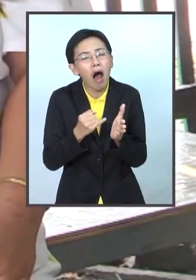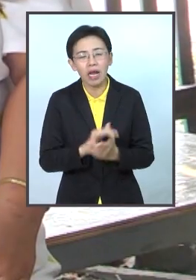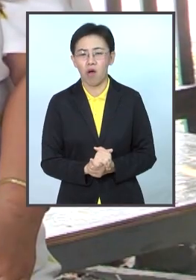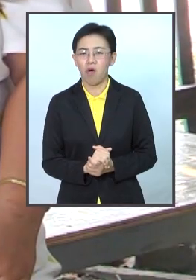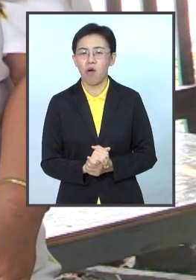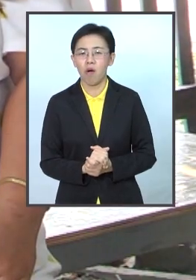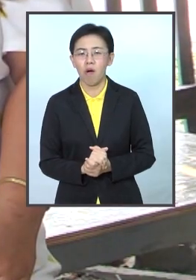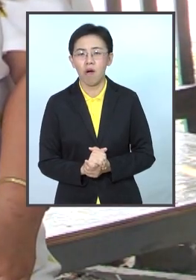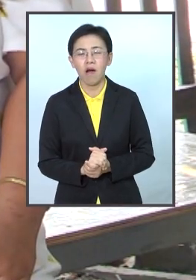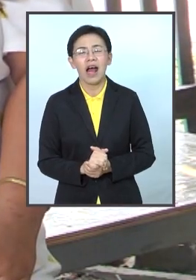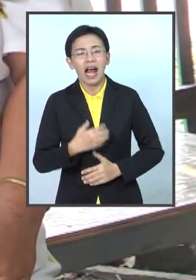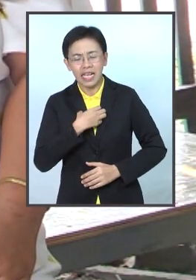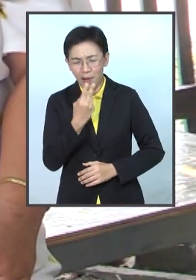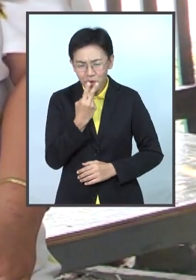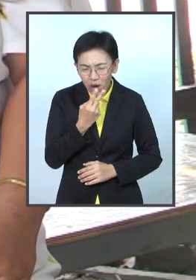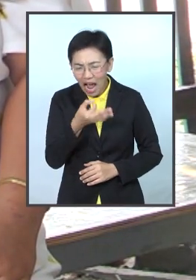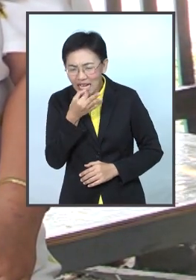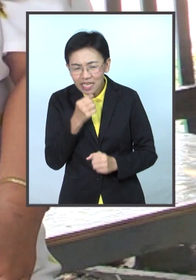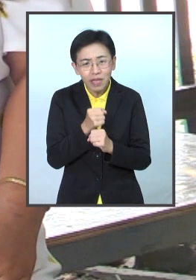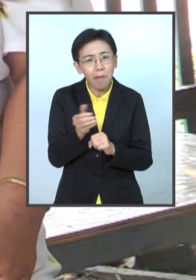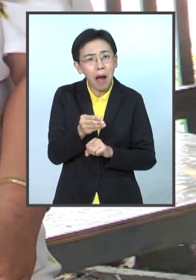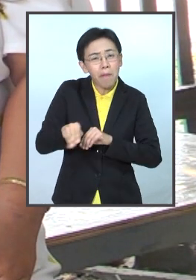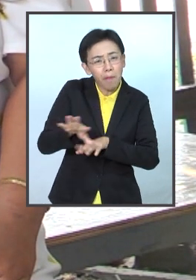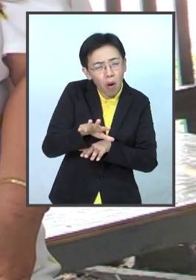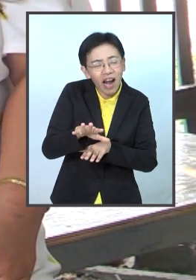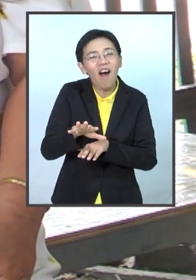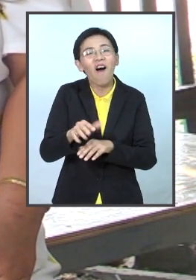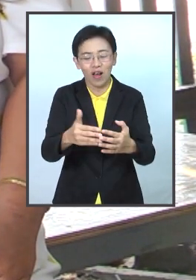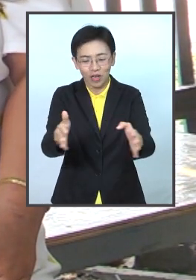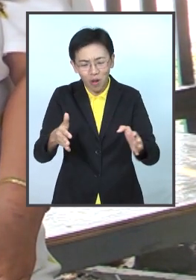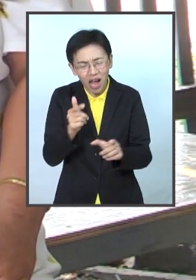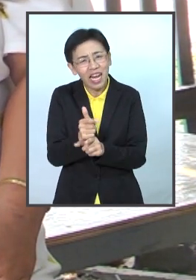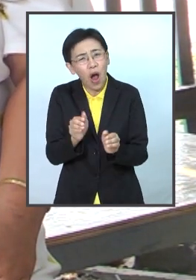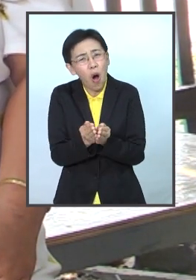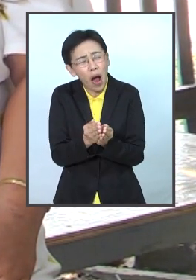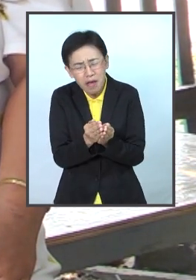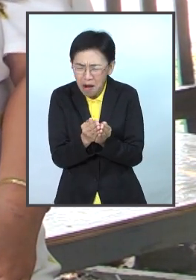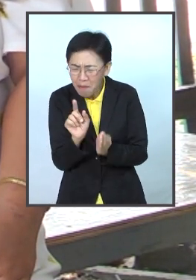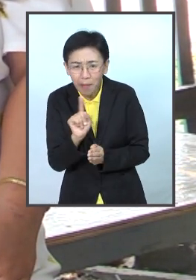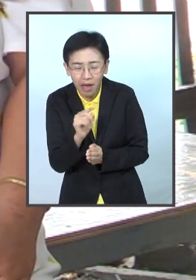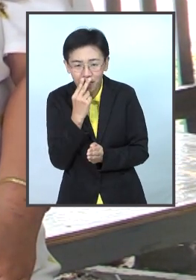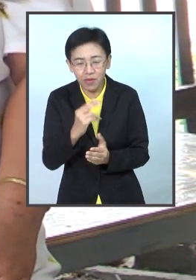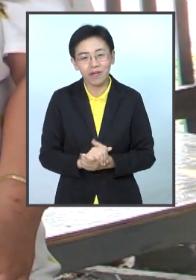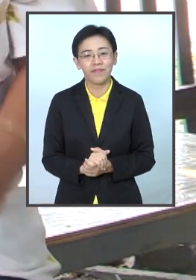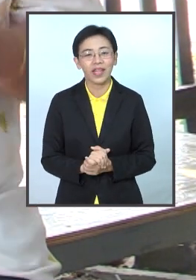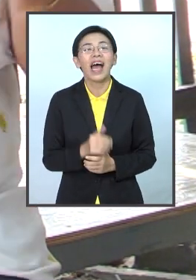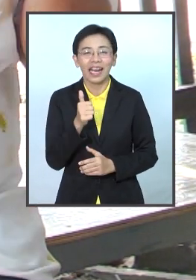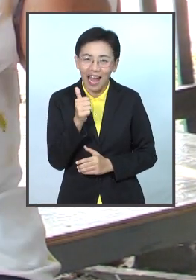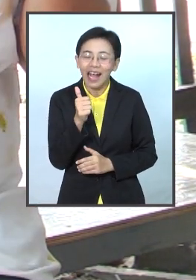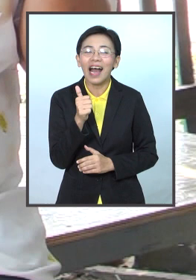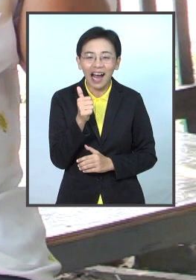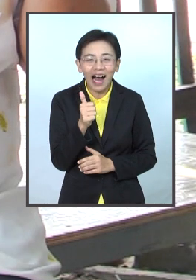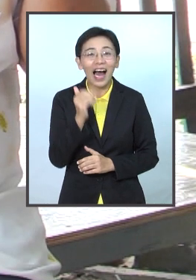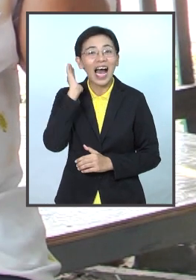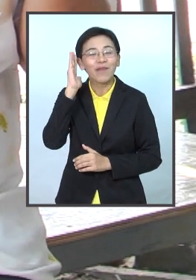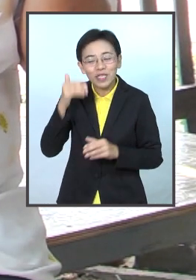าอย่างนั้นพี่ดวงพรครับผมอยากไปเจาะลึกถึงอาชีพการทำประมงค่ะโดยเฉพาะฟาร์มหอยพาไปชมหน่อยได้ไหมคะ เดี๋ยวให้พ่อบ้